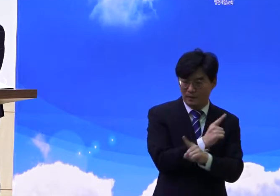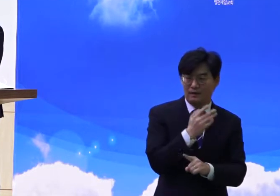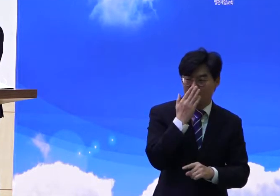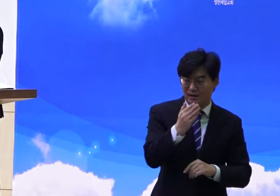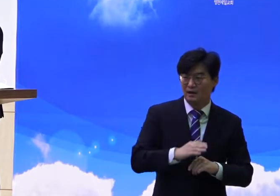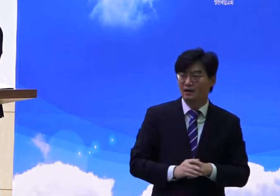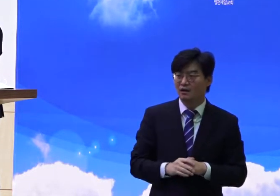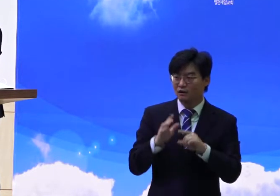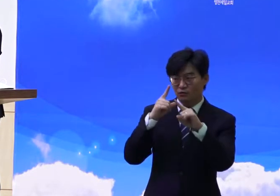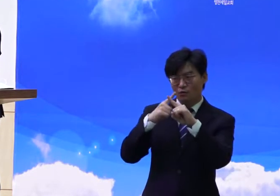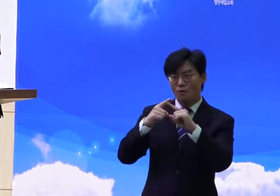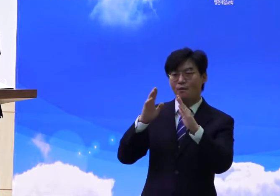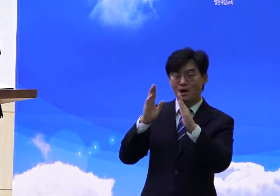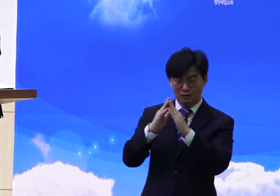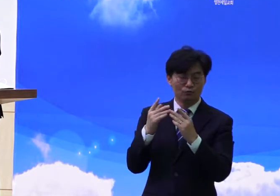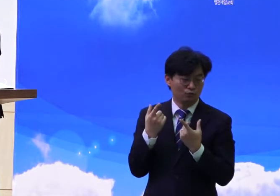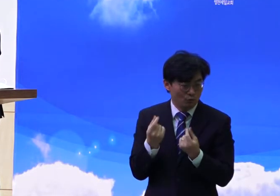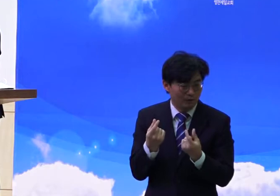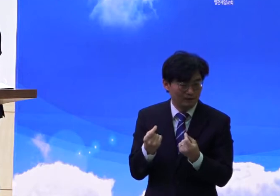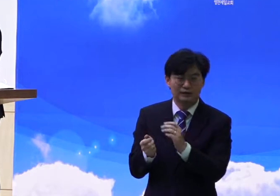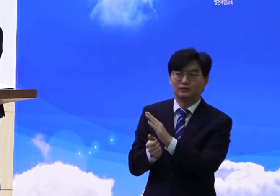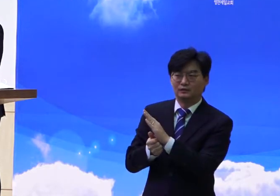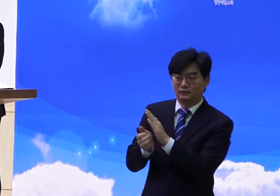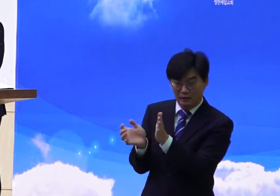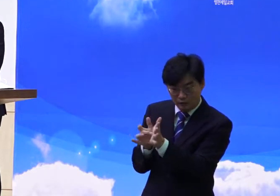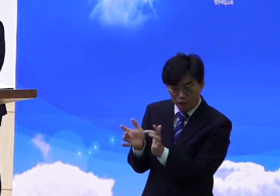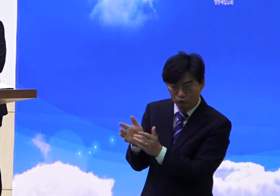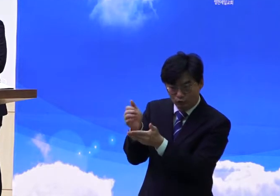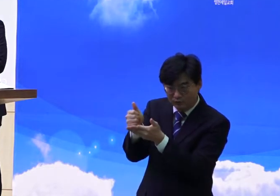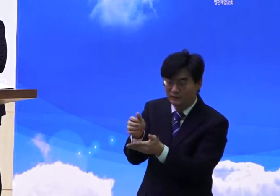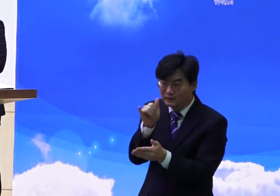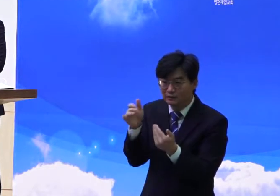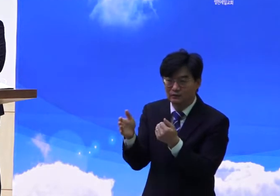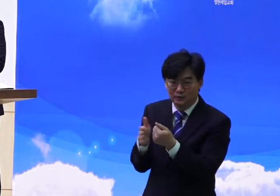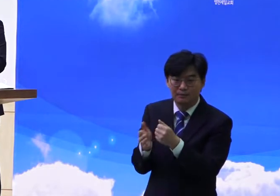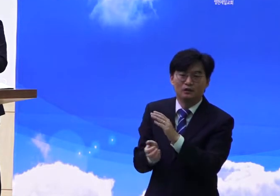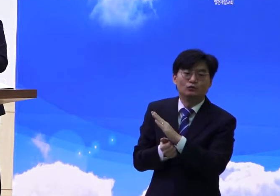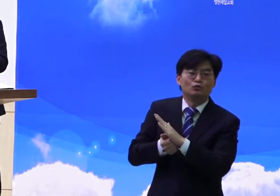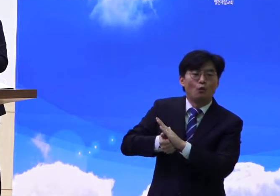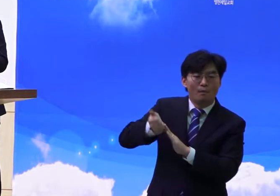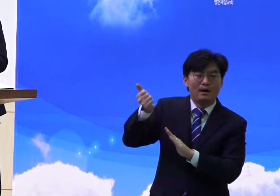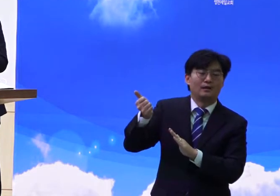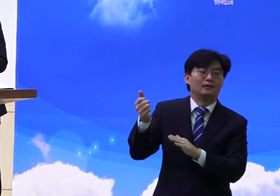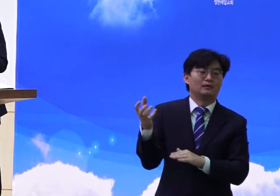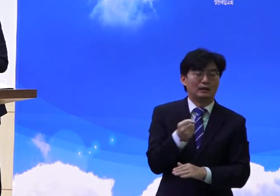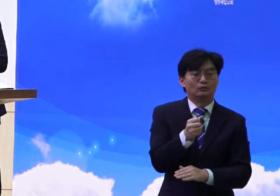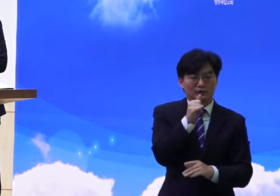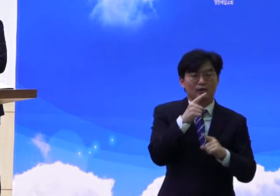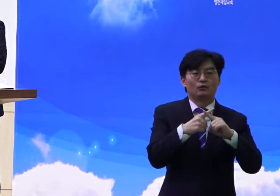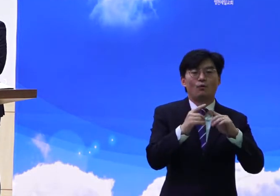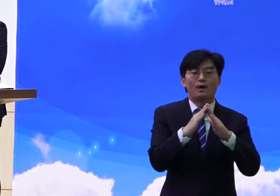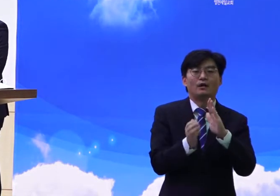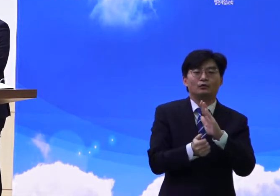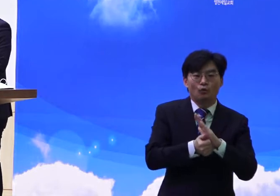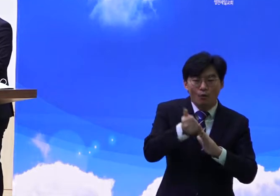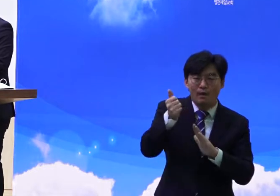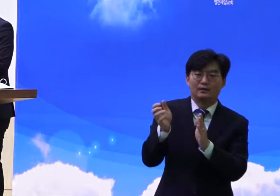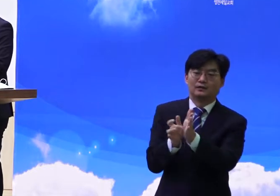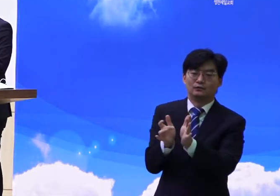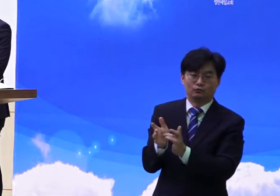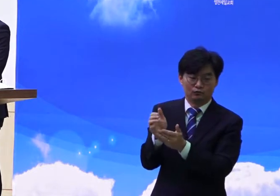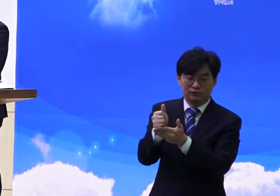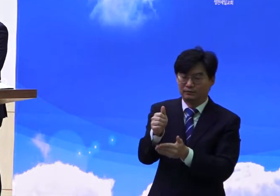소망을 주시고 소망의 노래를 부르게 하시고 승리를 주실 줄로 믿습니다. 이 믿음이 여러분 가운데 꼭 있기를 바랍니다.